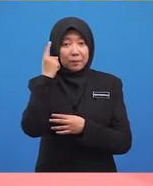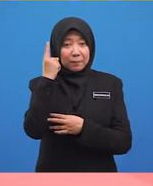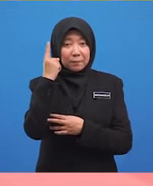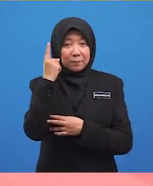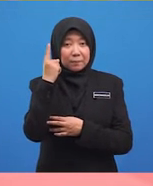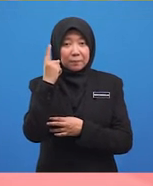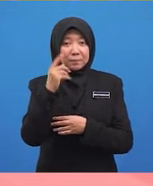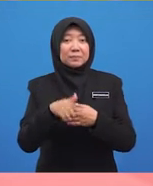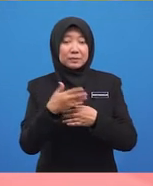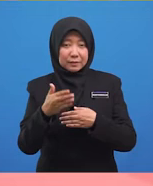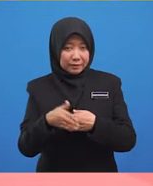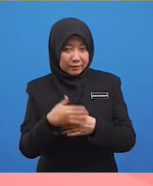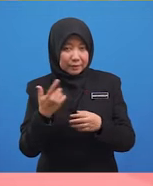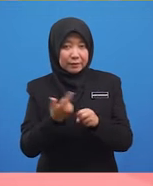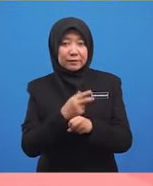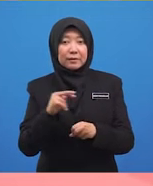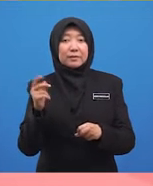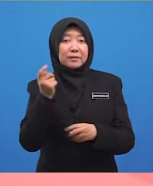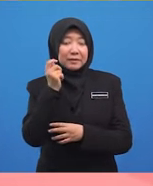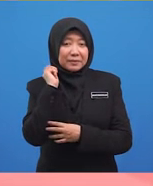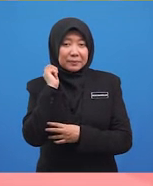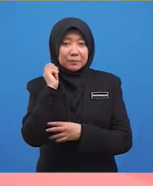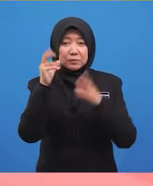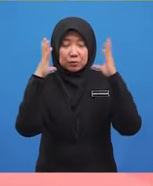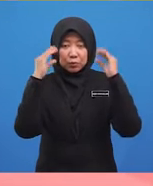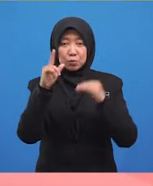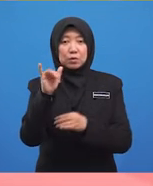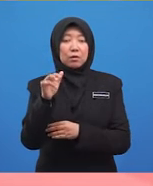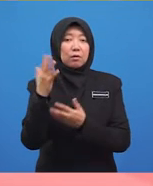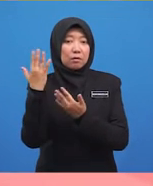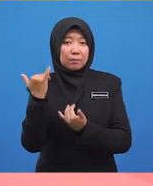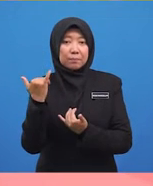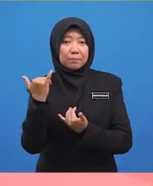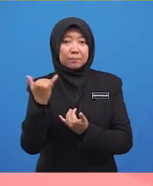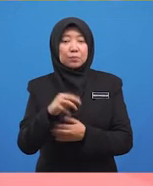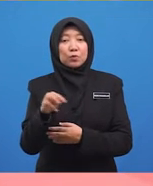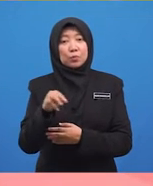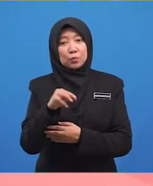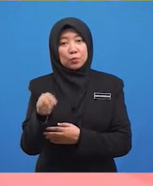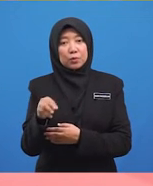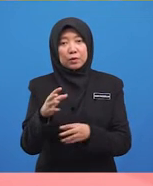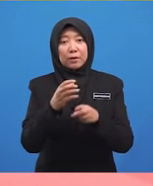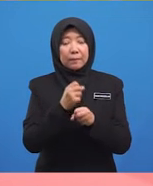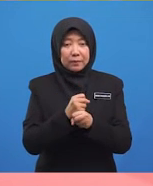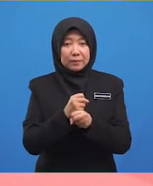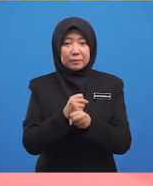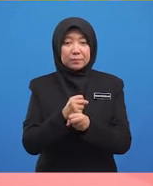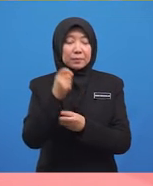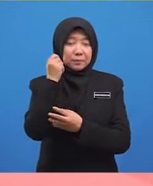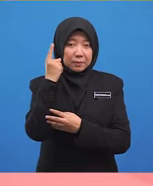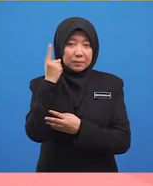faham? Mudahkan latihan tadi? Cikgu Lia berharap murid-murid